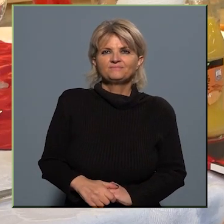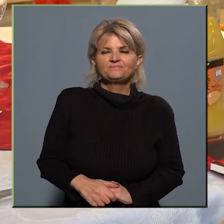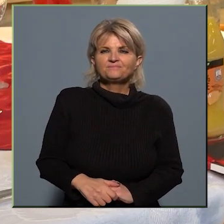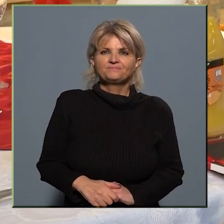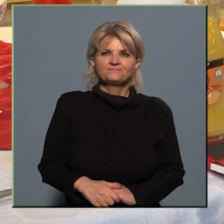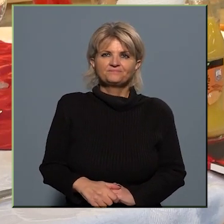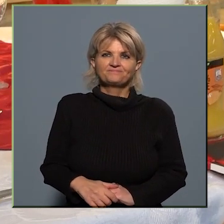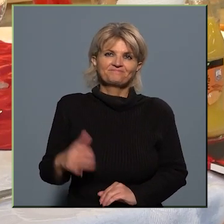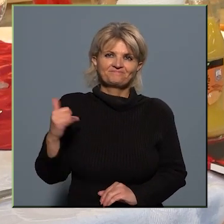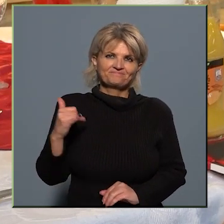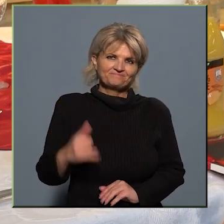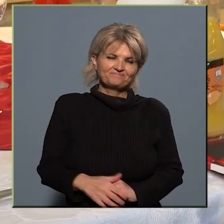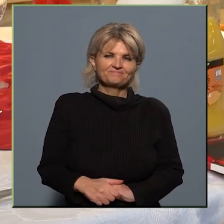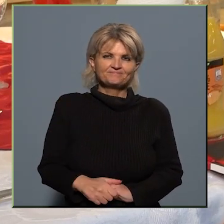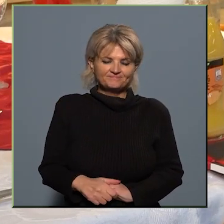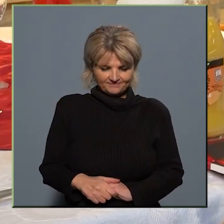Igen.